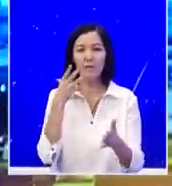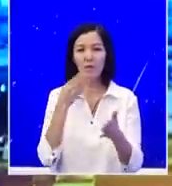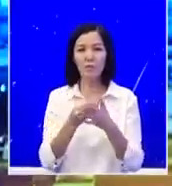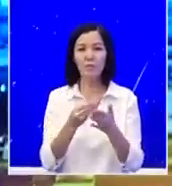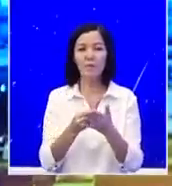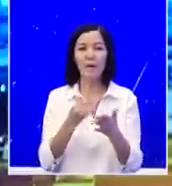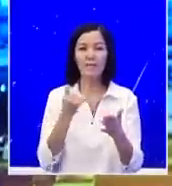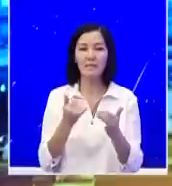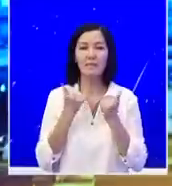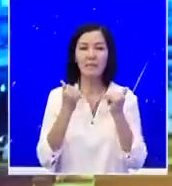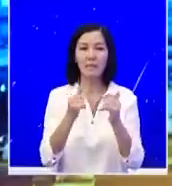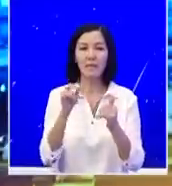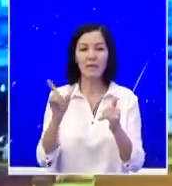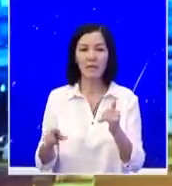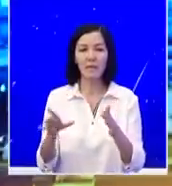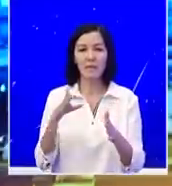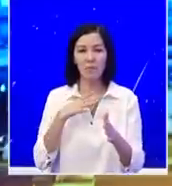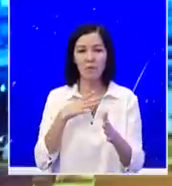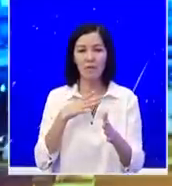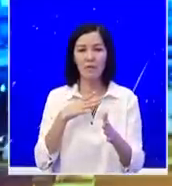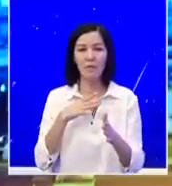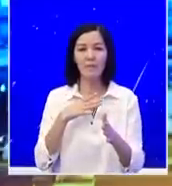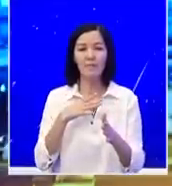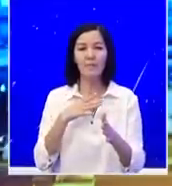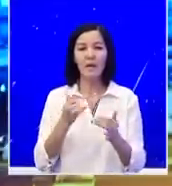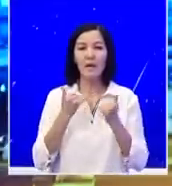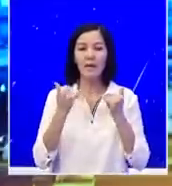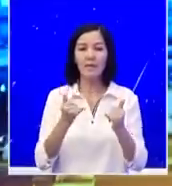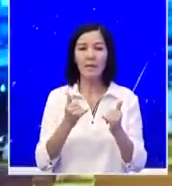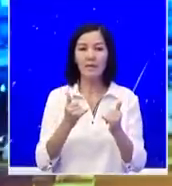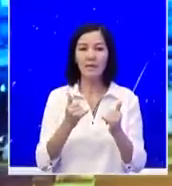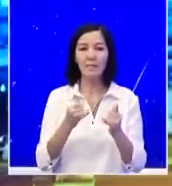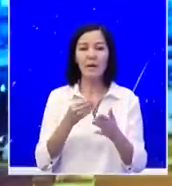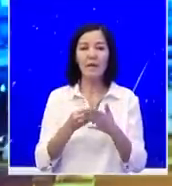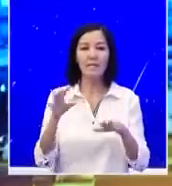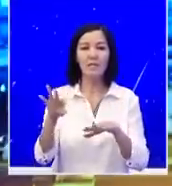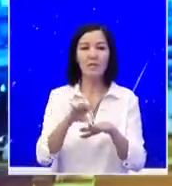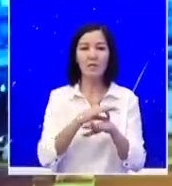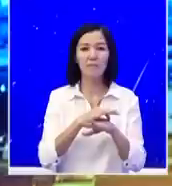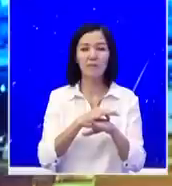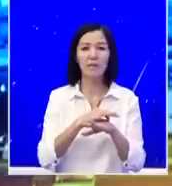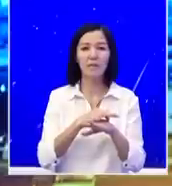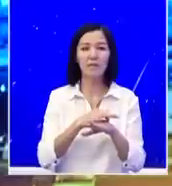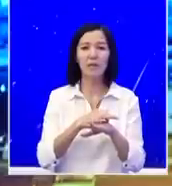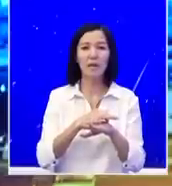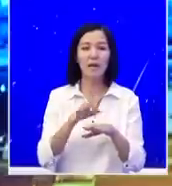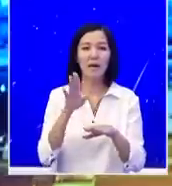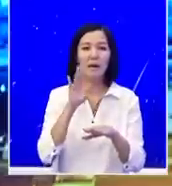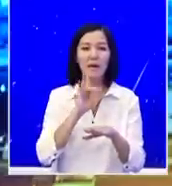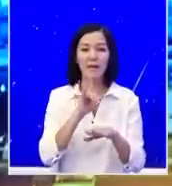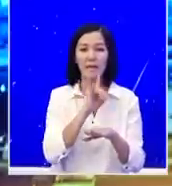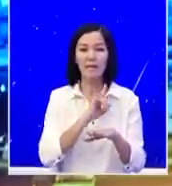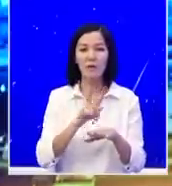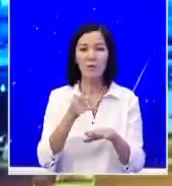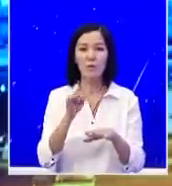ер еді. Өлді деуге кім ғысын? Ардақтым, азаматым, асыл жарым деген жан жары Гүлмира үшін тіпті